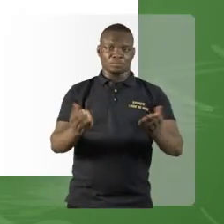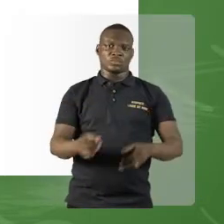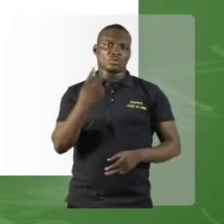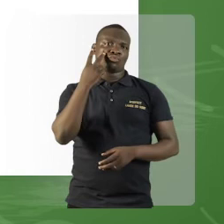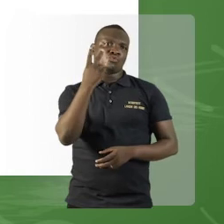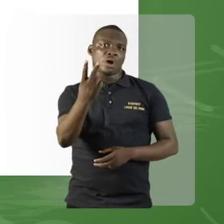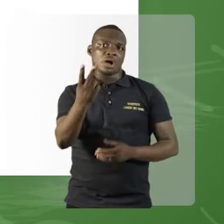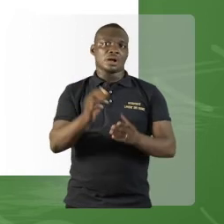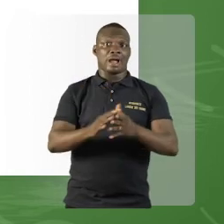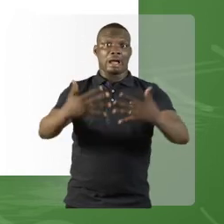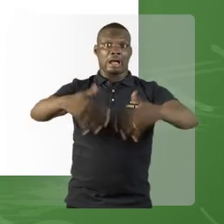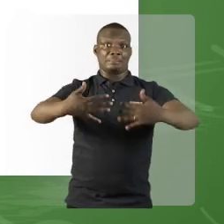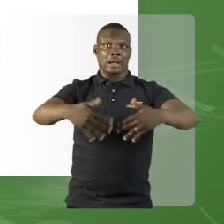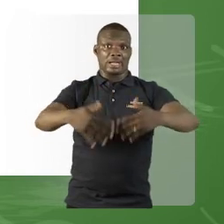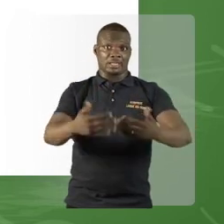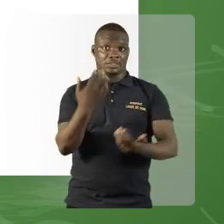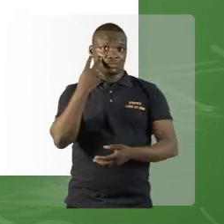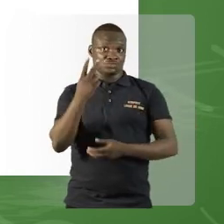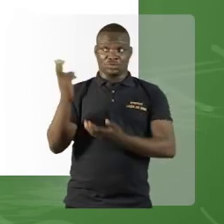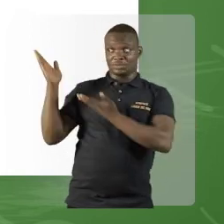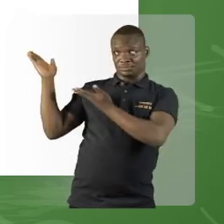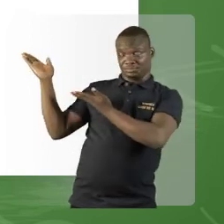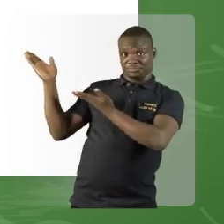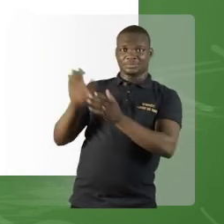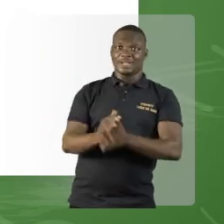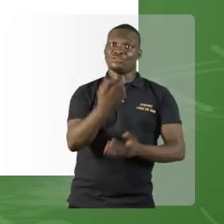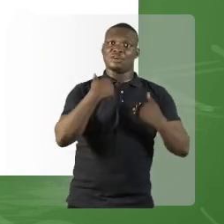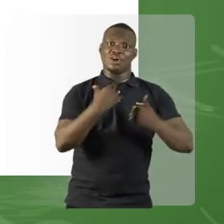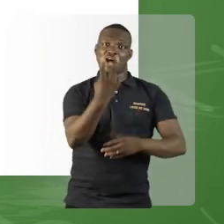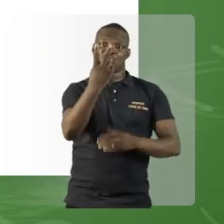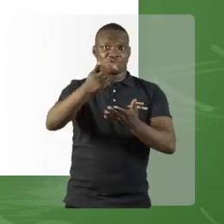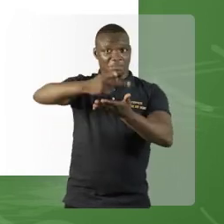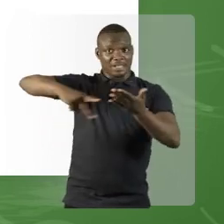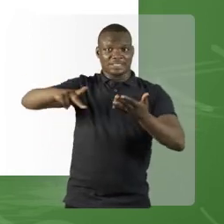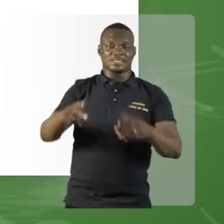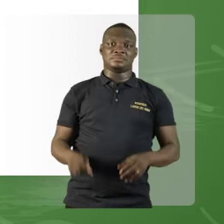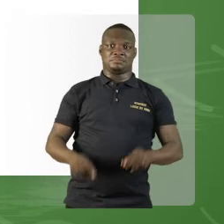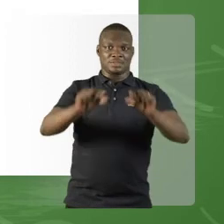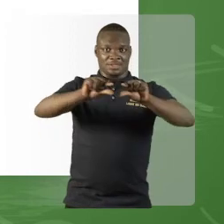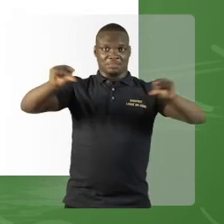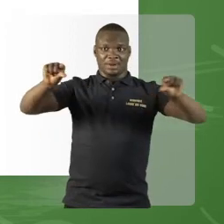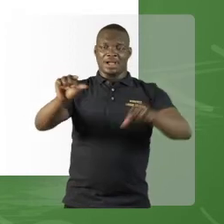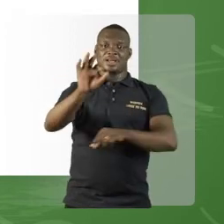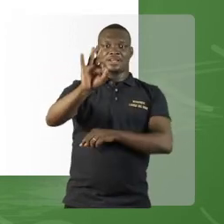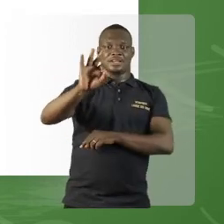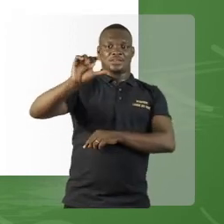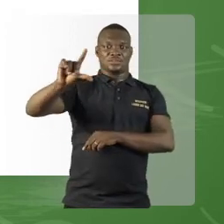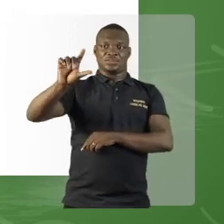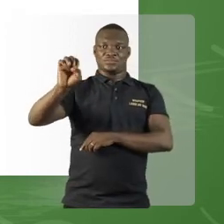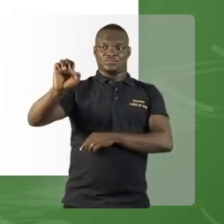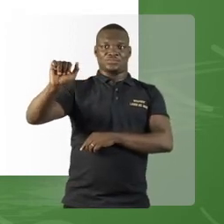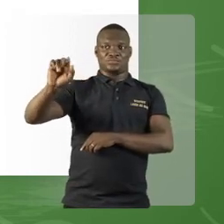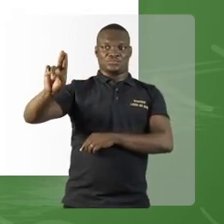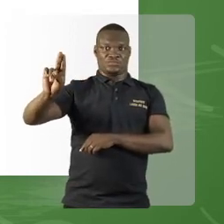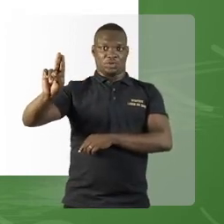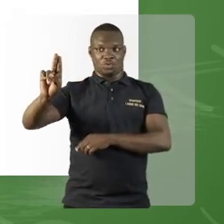C'est un dispositif qui est constitué de 2 parties. Un bras de fléau noté OA qui est